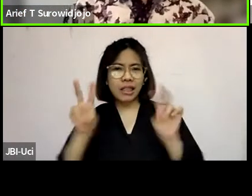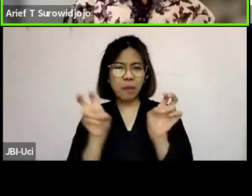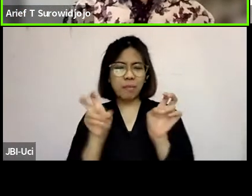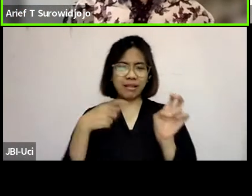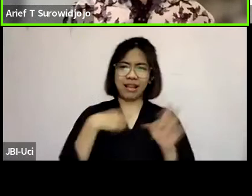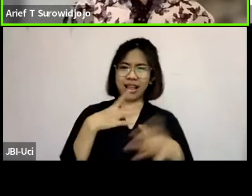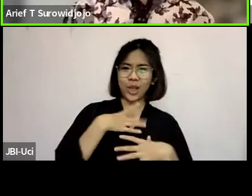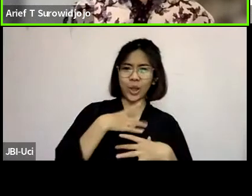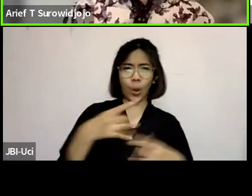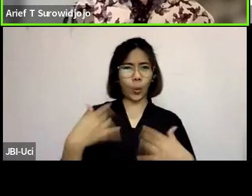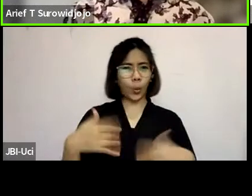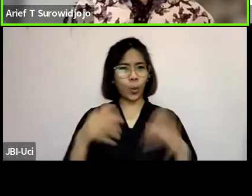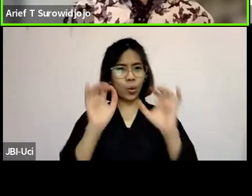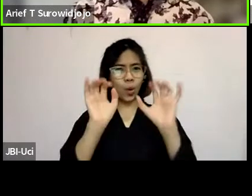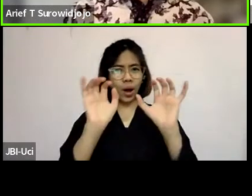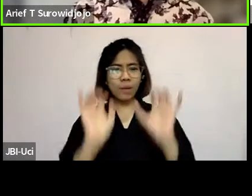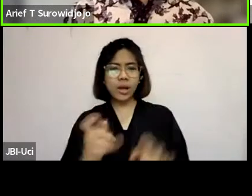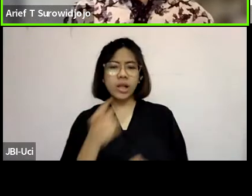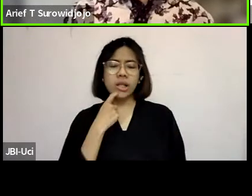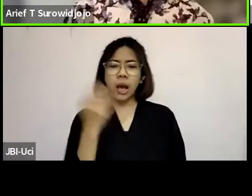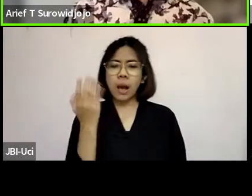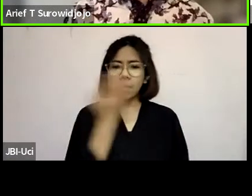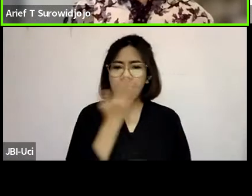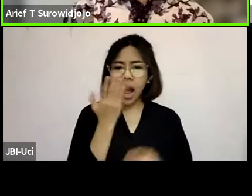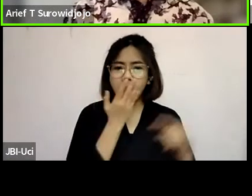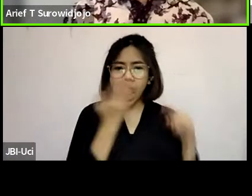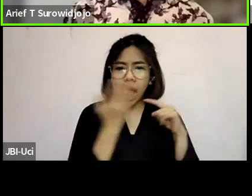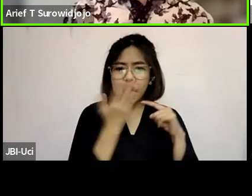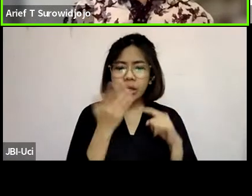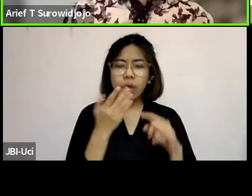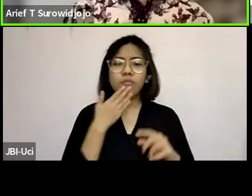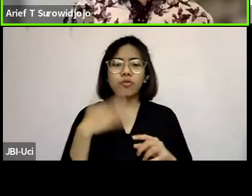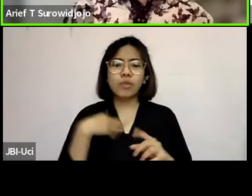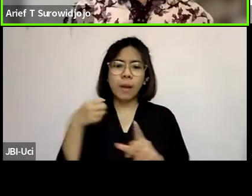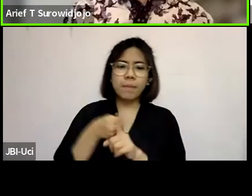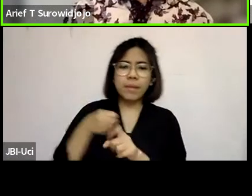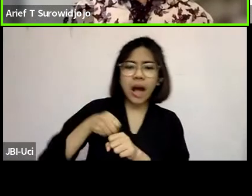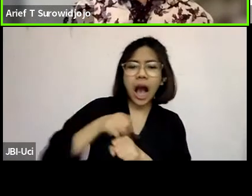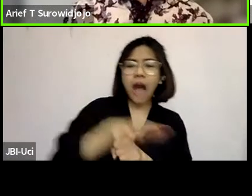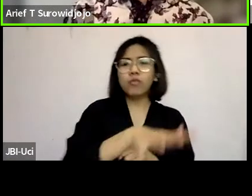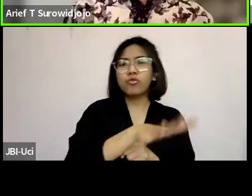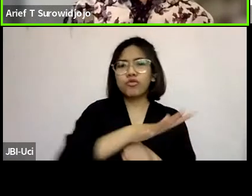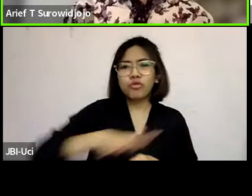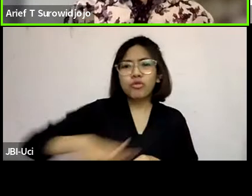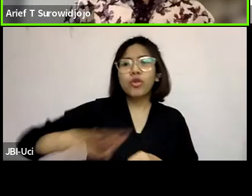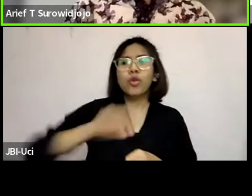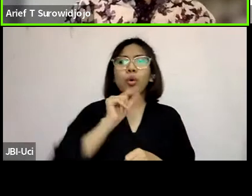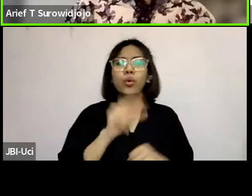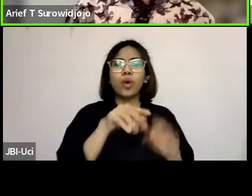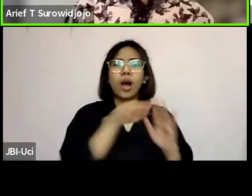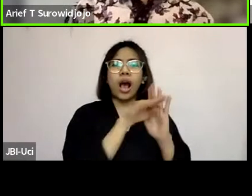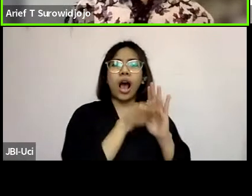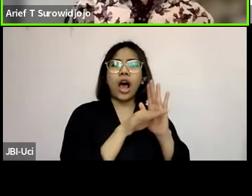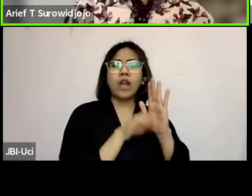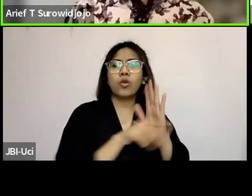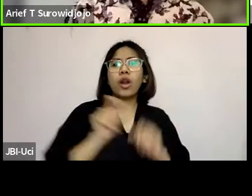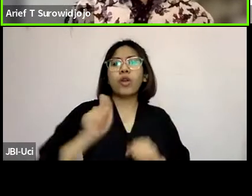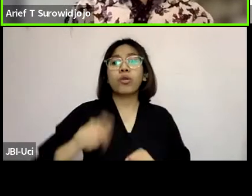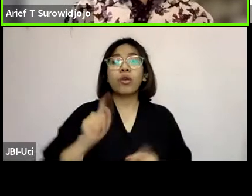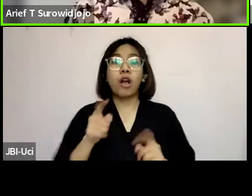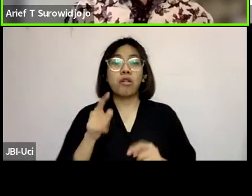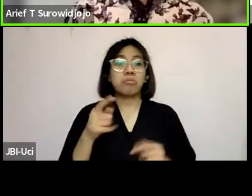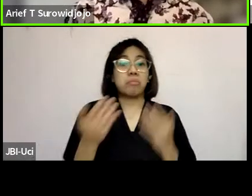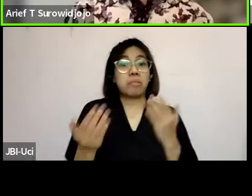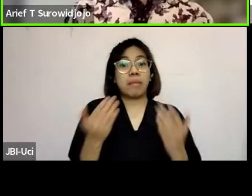keluar biasa yaitu bagaimana Bahasa memang sebetulnya sangat berperan dalam pembentukan dan penegakan hukum jadi kalau kita bandingkan dengan bahasa